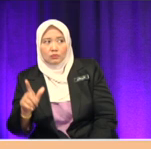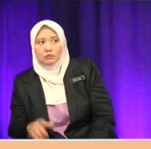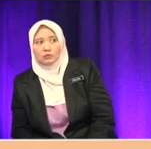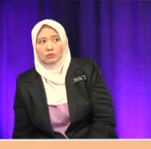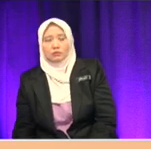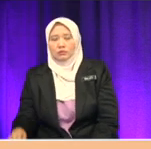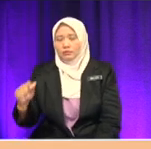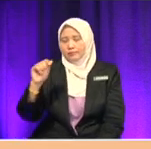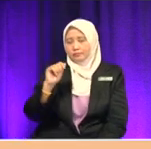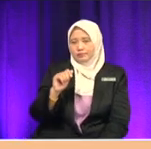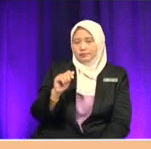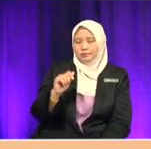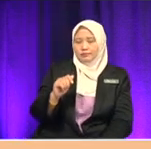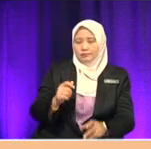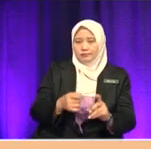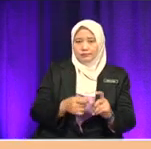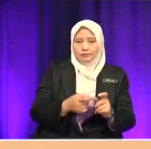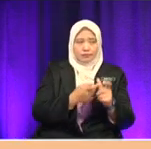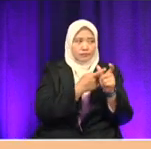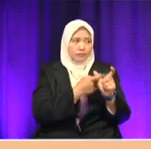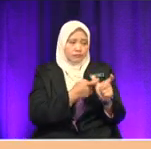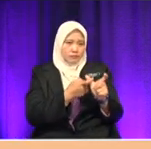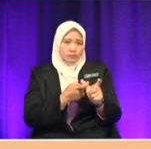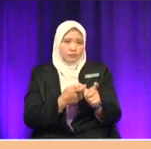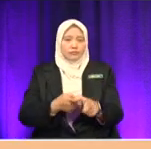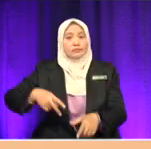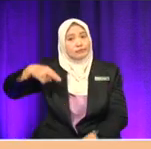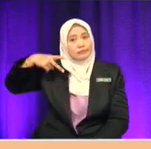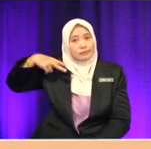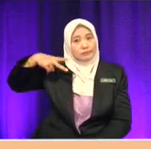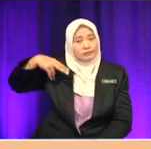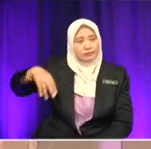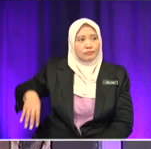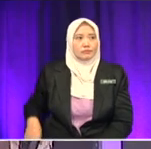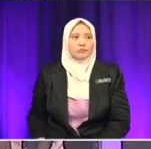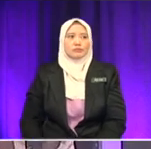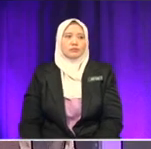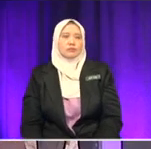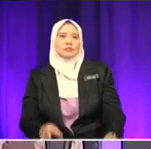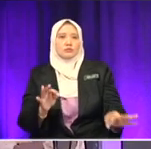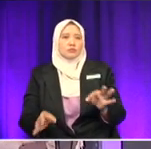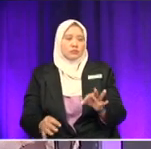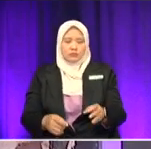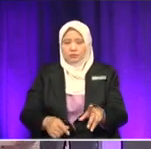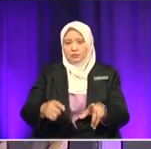pakai stocking yang lembap lama-lama, okay. Tak tukar stocking selama seminggu.